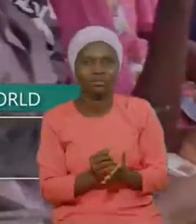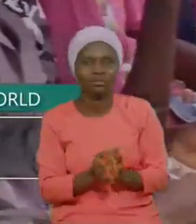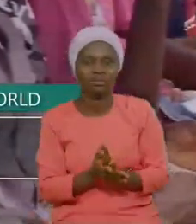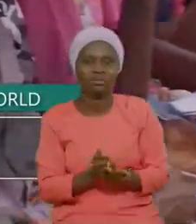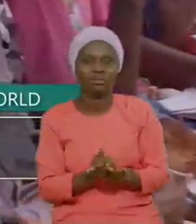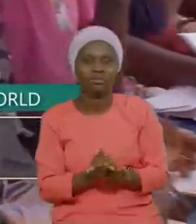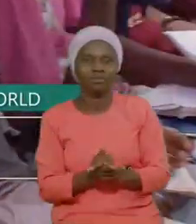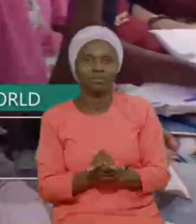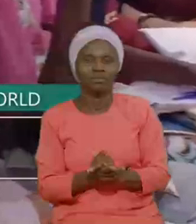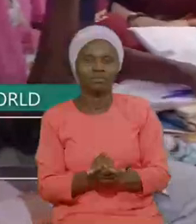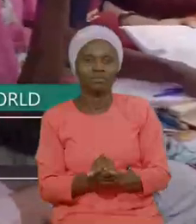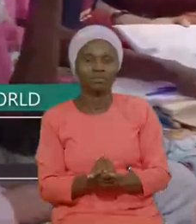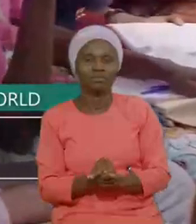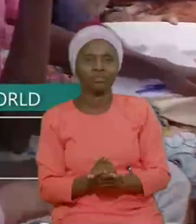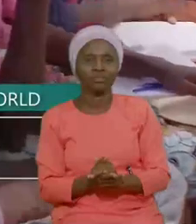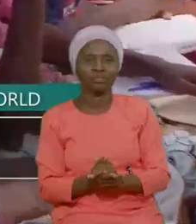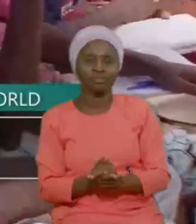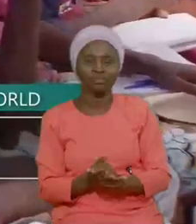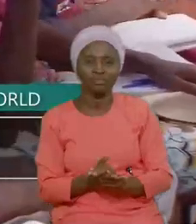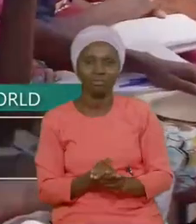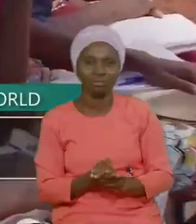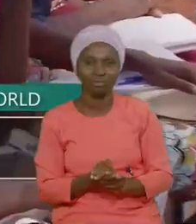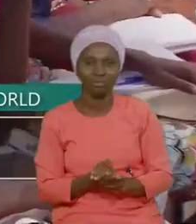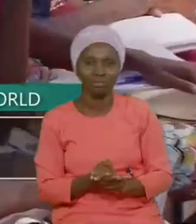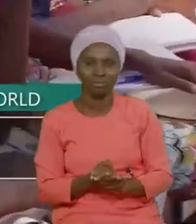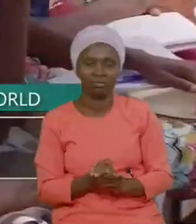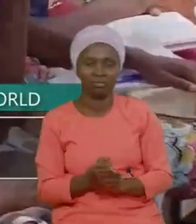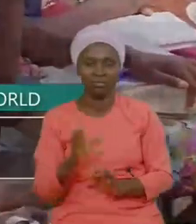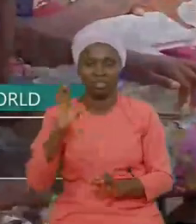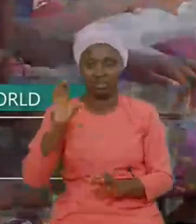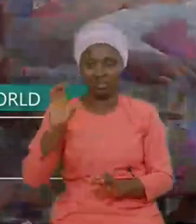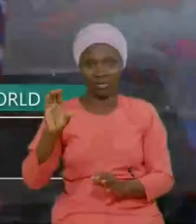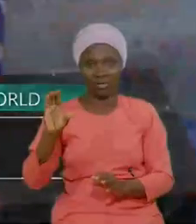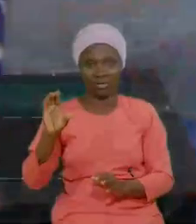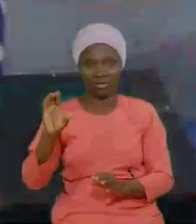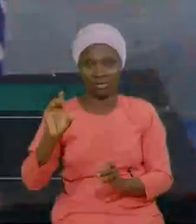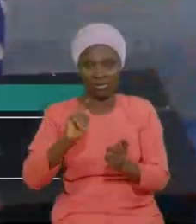pour changer ton monde intérieur au nom de Jésus.